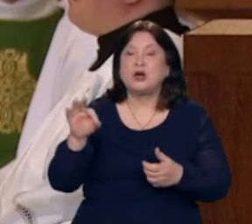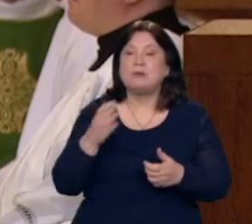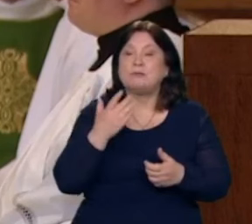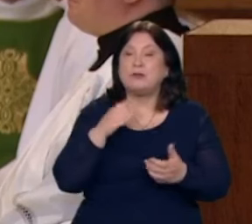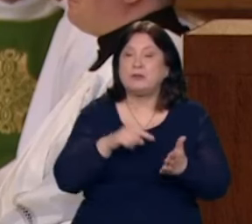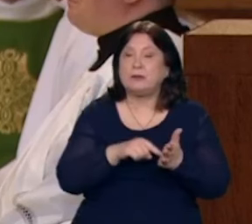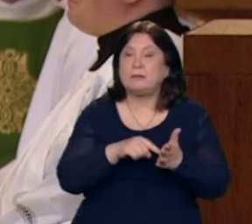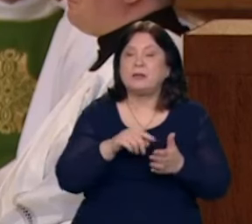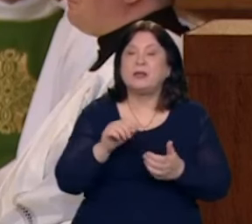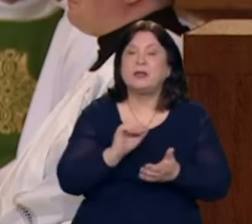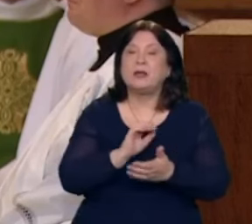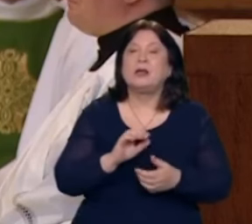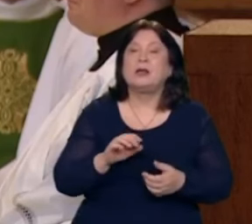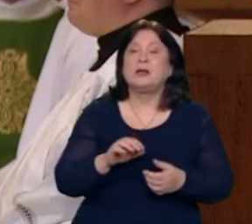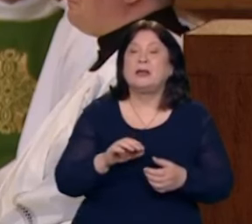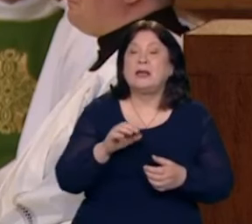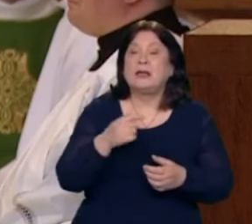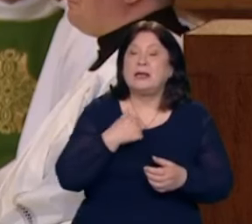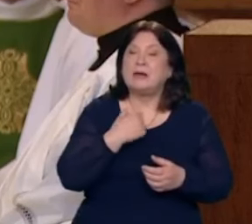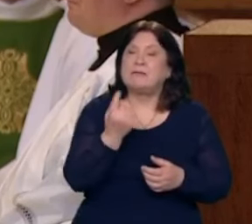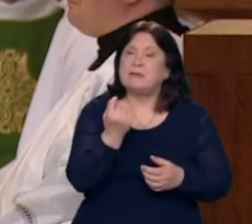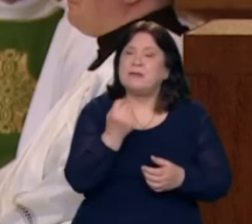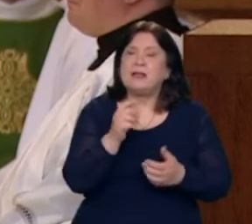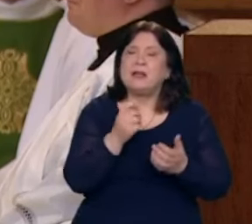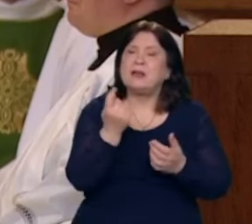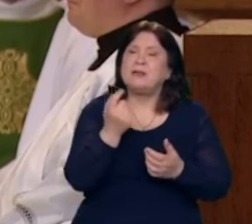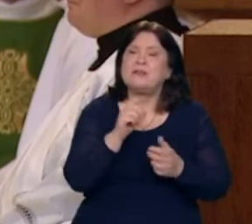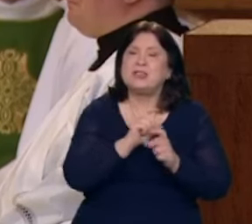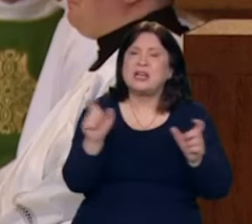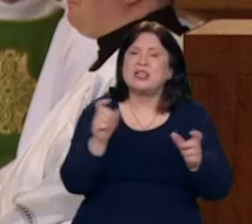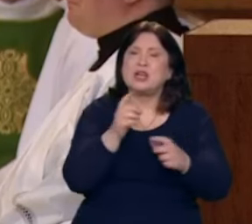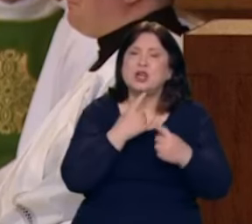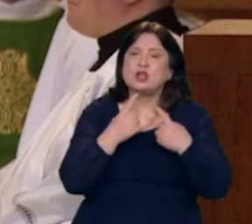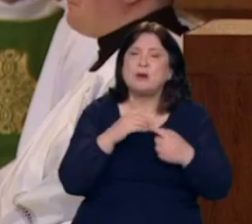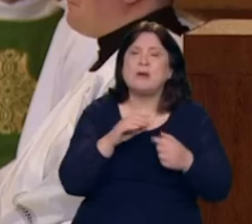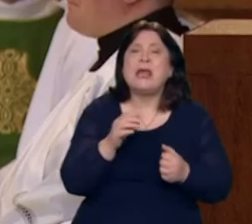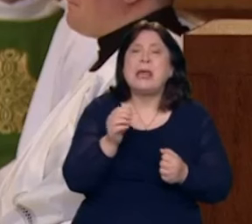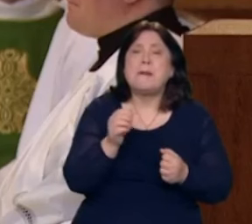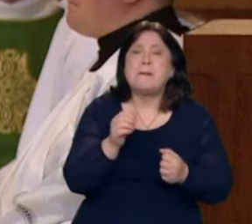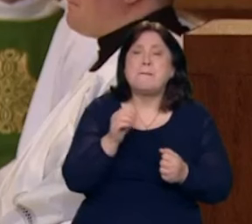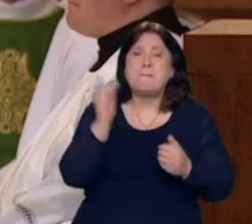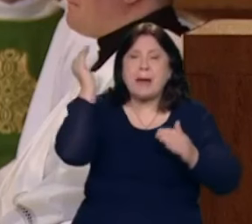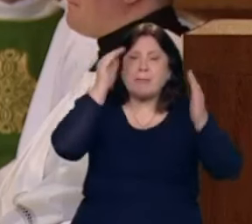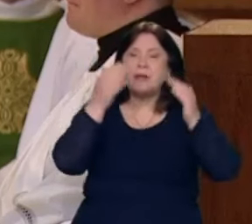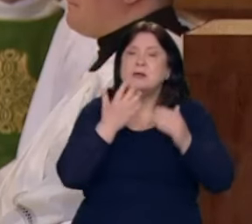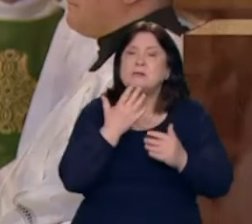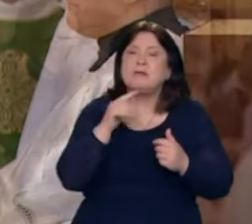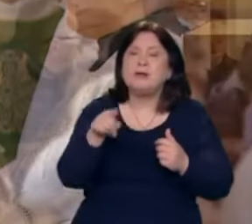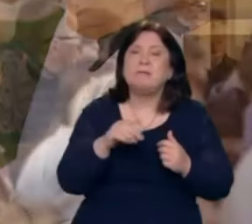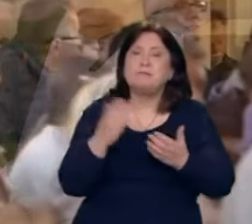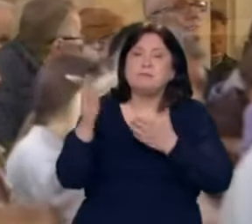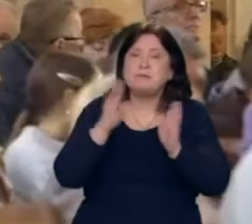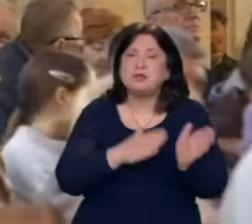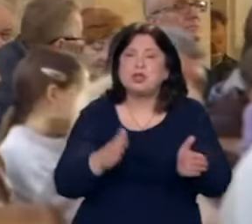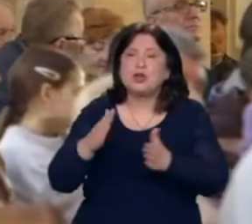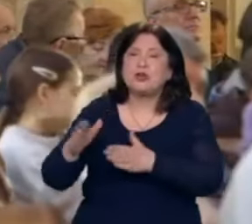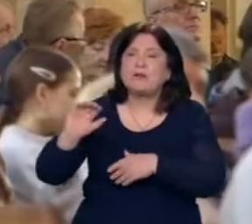rals w pewnej chwili podczas rozmowy papież mówi mi że są przygotowywane